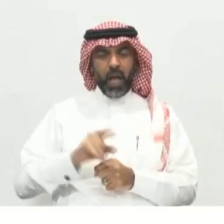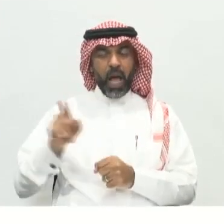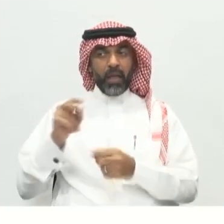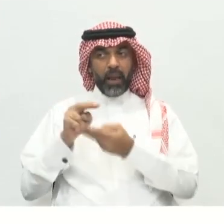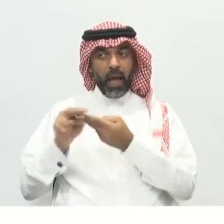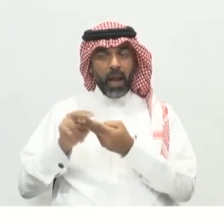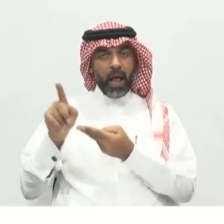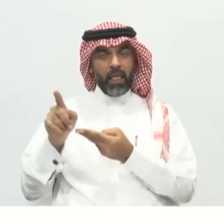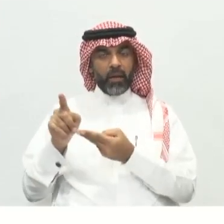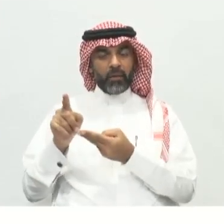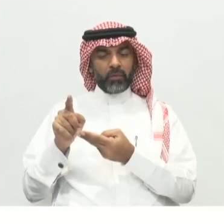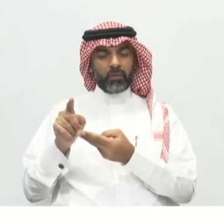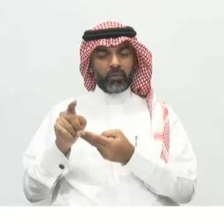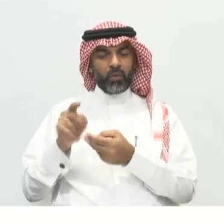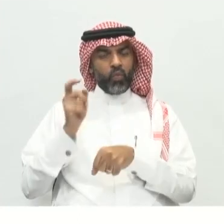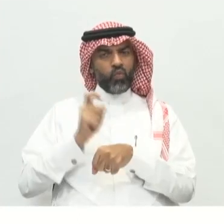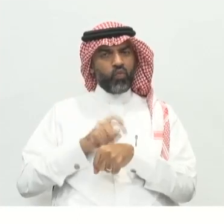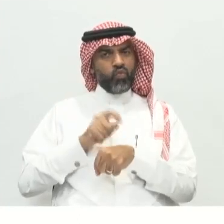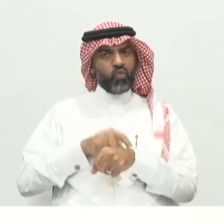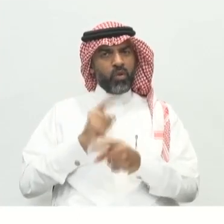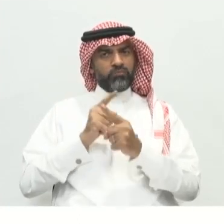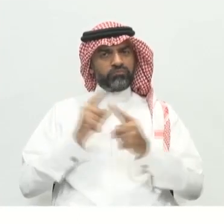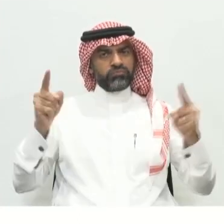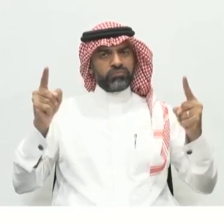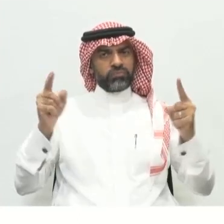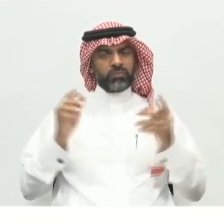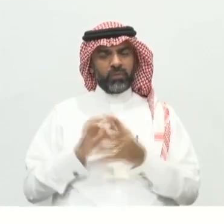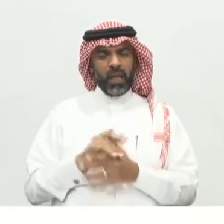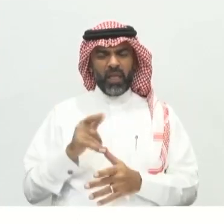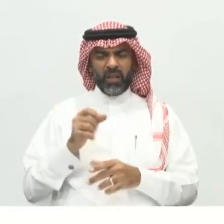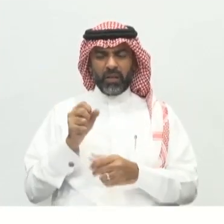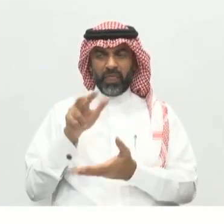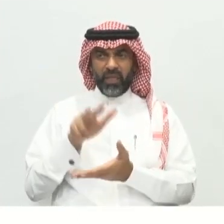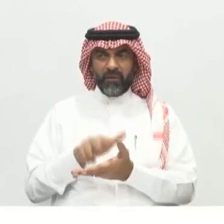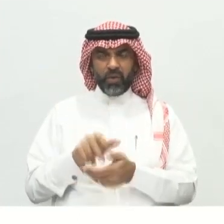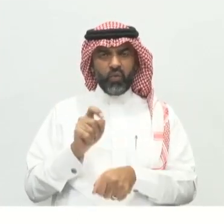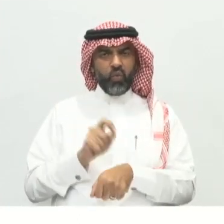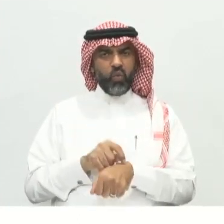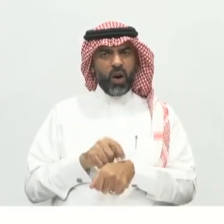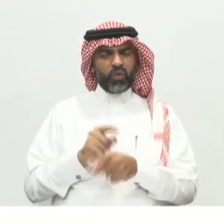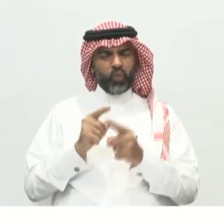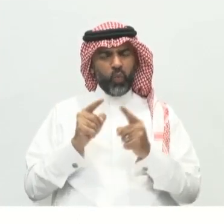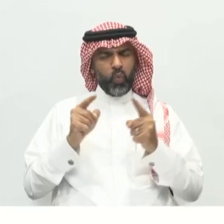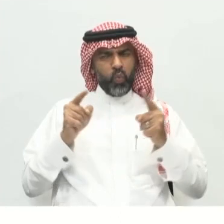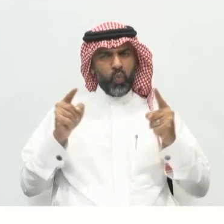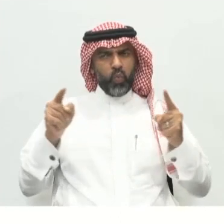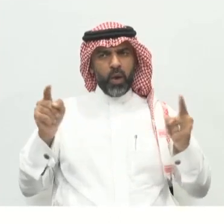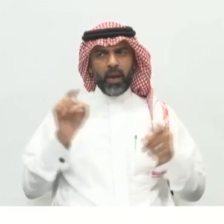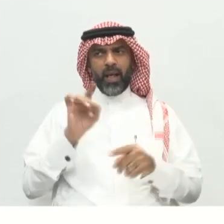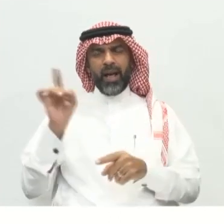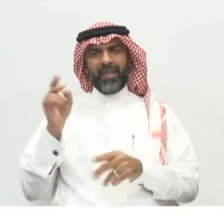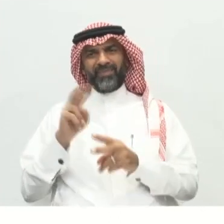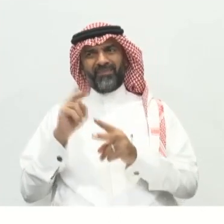البرمجه الكثير من الوقت حيث تستغرق عمليات التنفيذ وقتا طويلا مقارنه بالخوارزمي